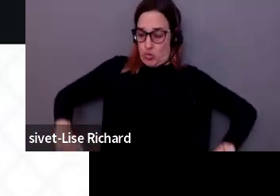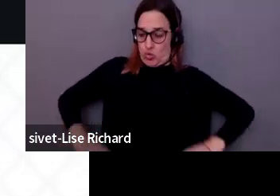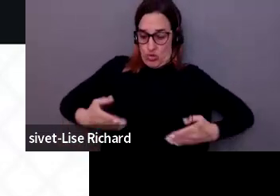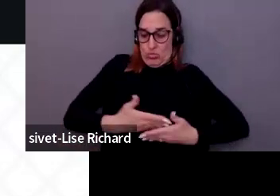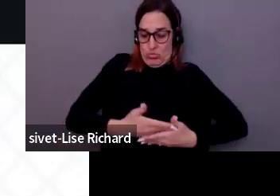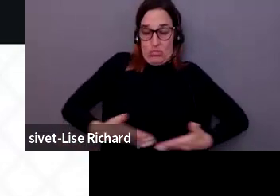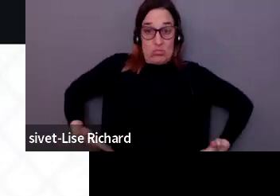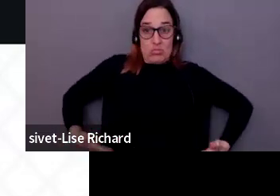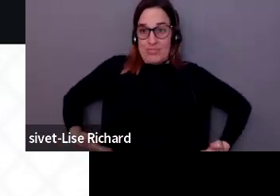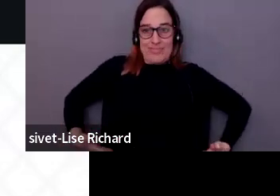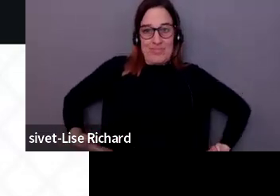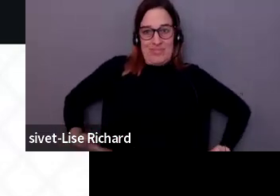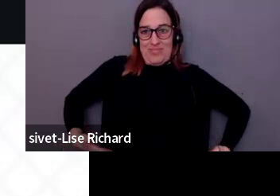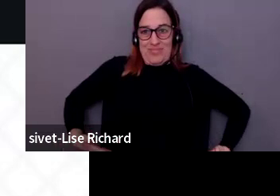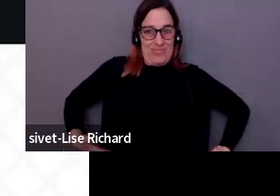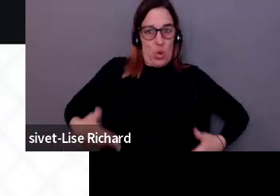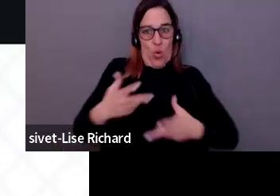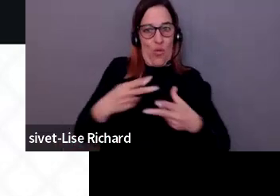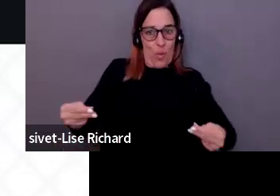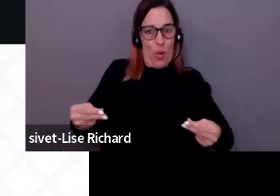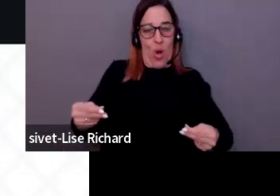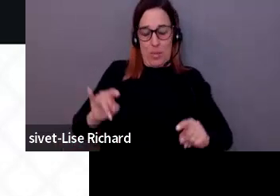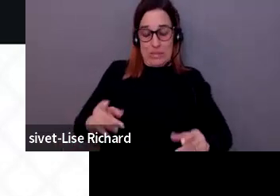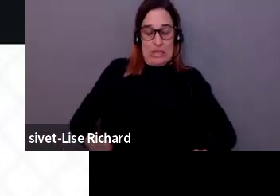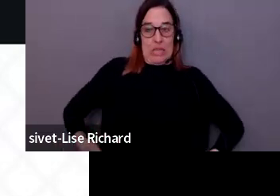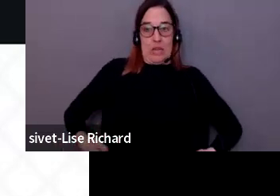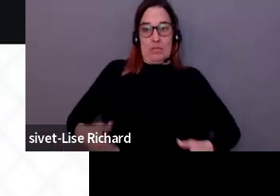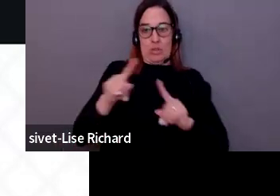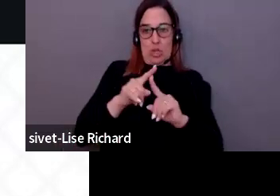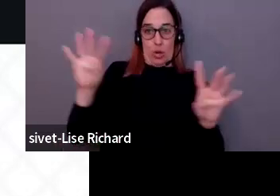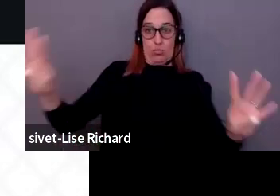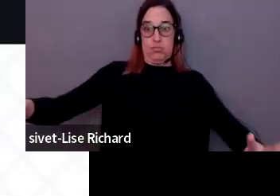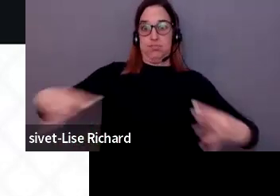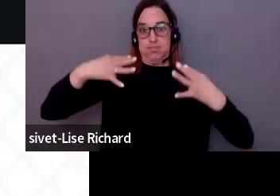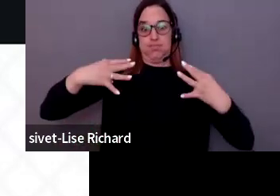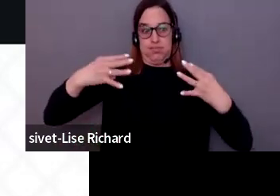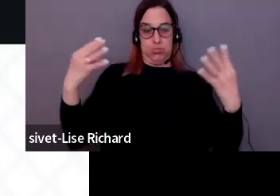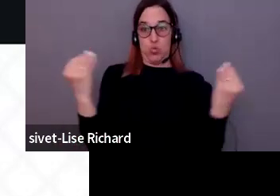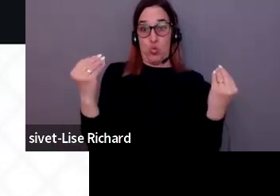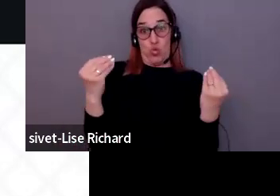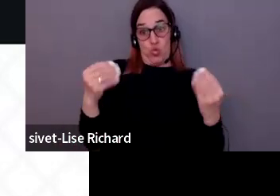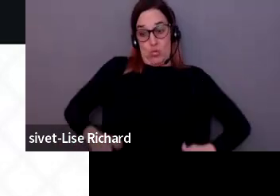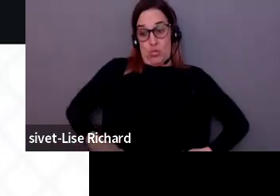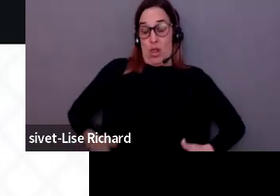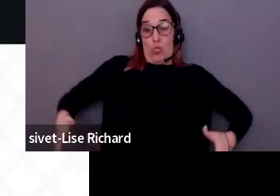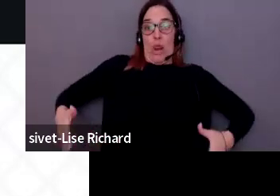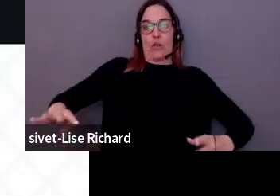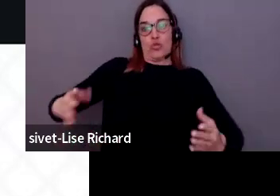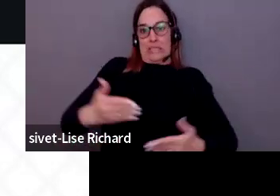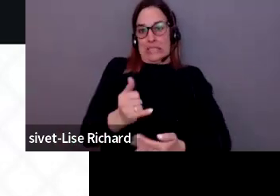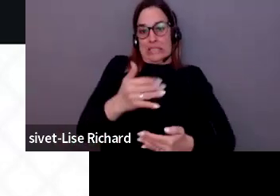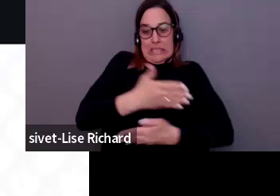partie de notre corps qui est la plus large, parce qu'on vient mettre de l'emphase sur ce qui est le plus large.